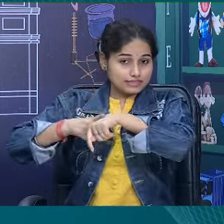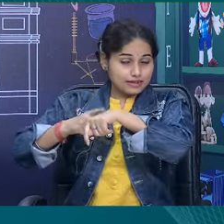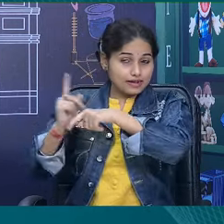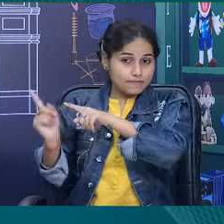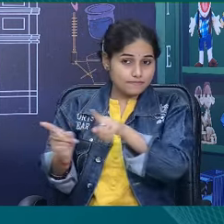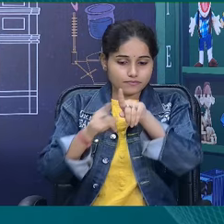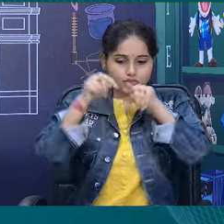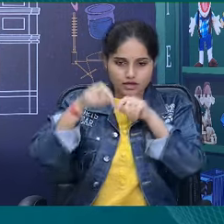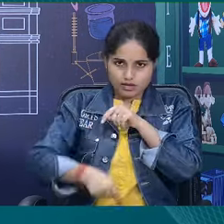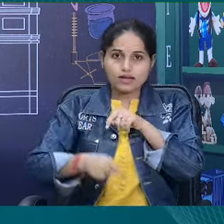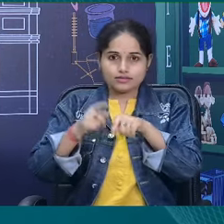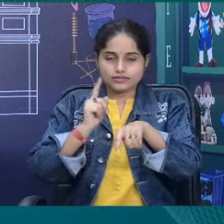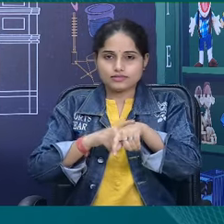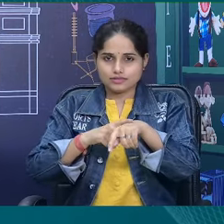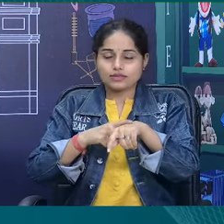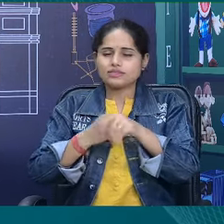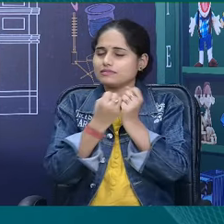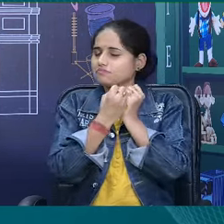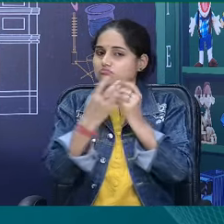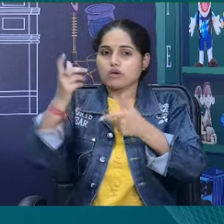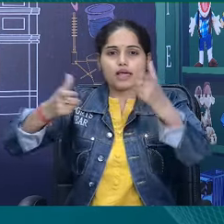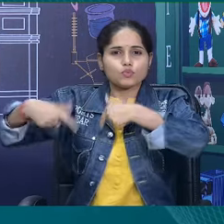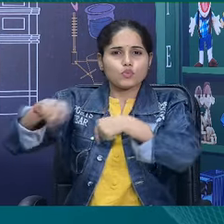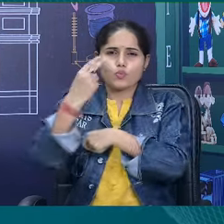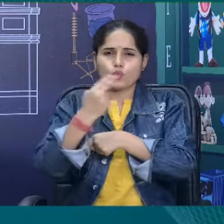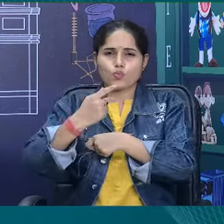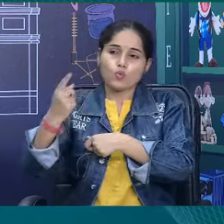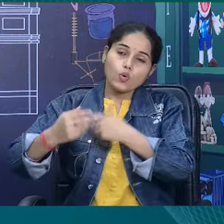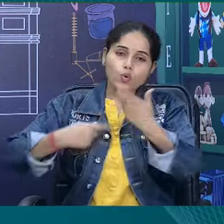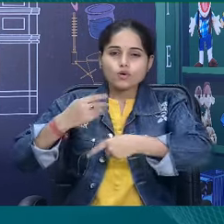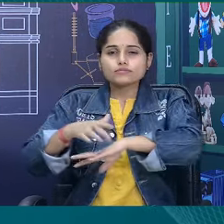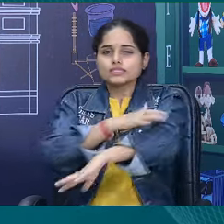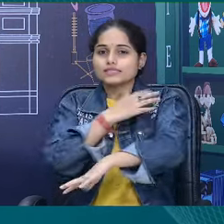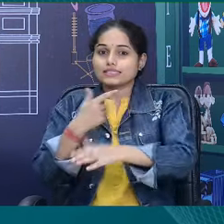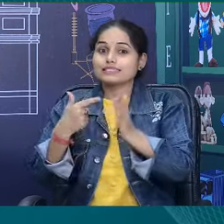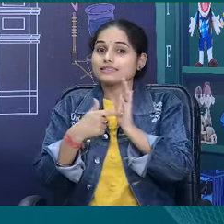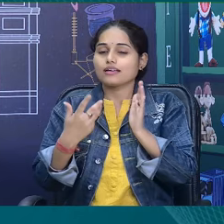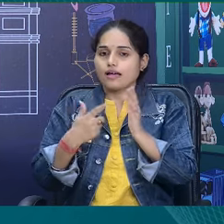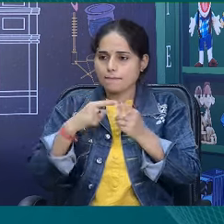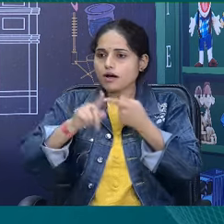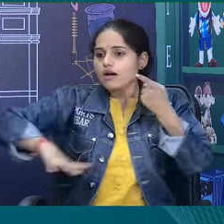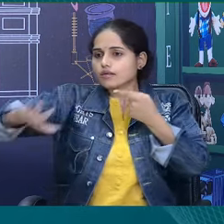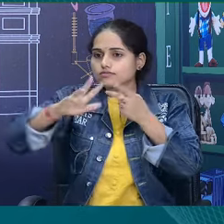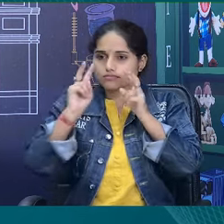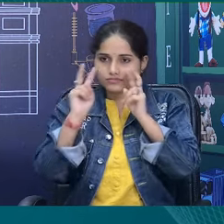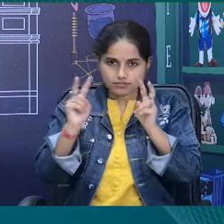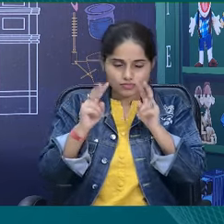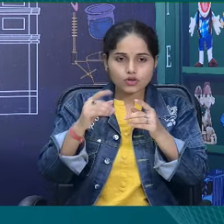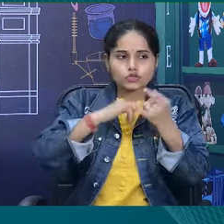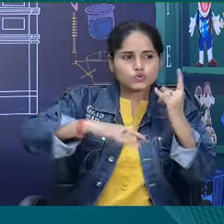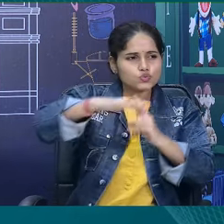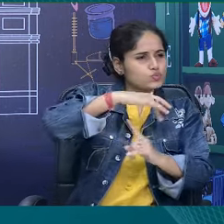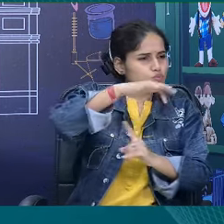प्रोग्रेसिव टाइम तक जितने भी आर्टिस्ट हैं वो हमेशा इंस्पायर होते हैं थ्रू आउट आवर एनवायरमेंट थ्रू आउट द सिचुएशंस